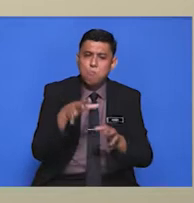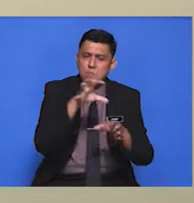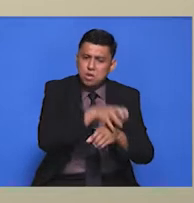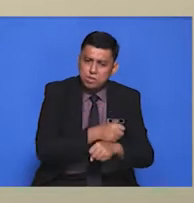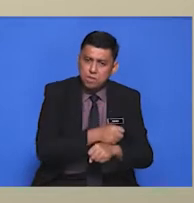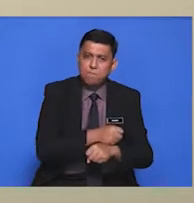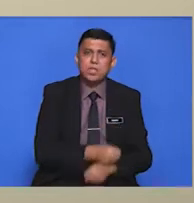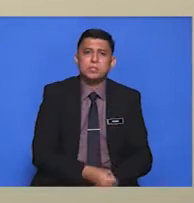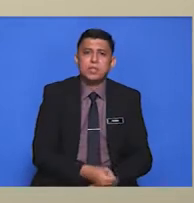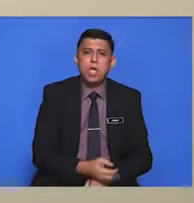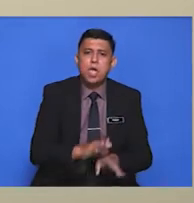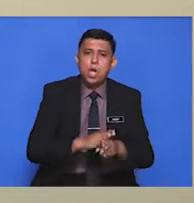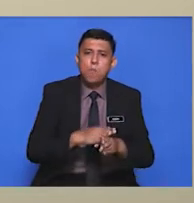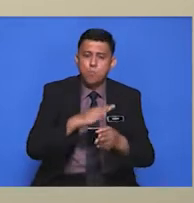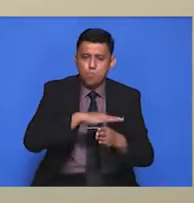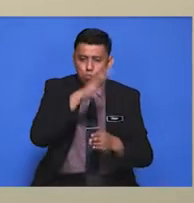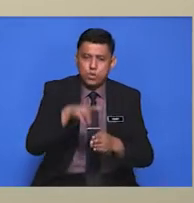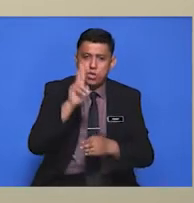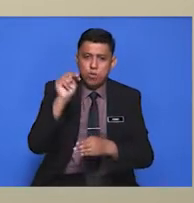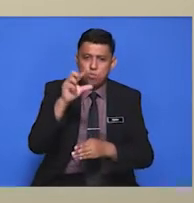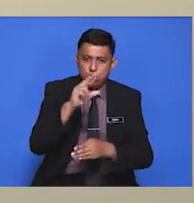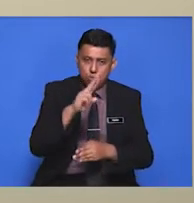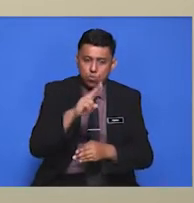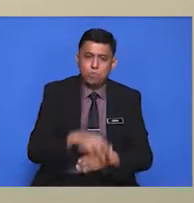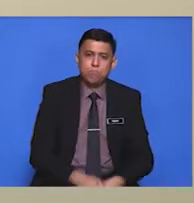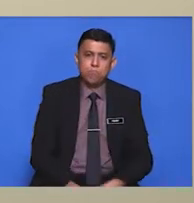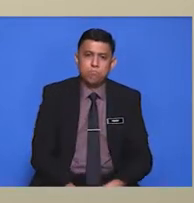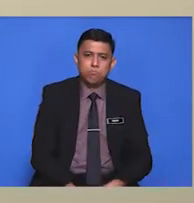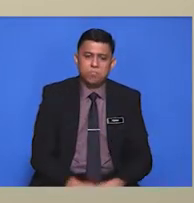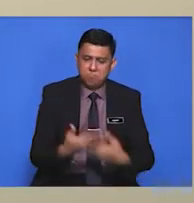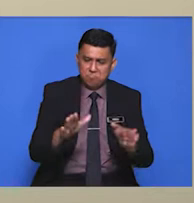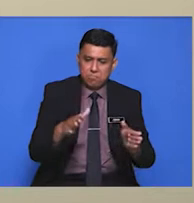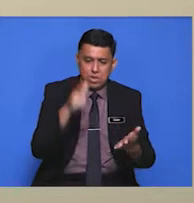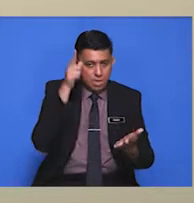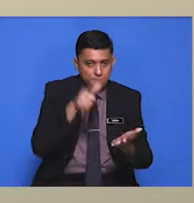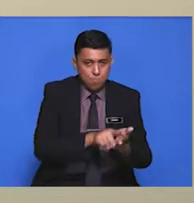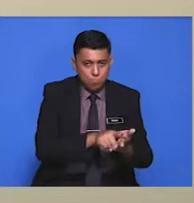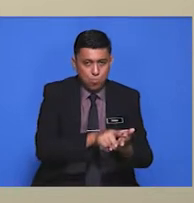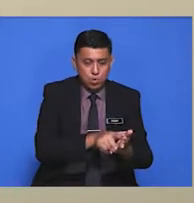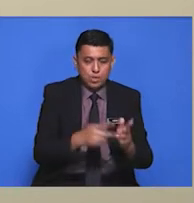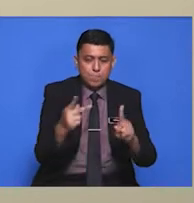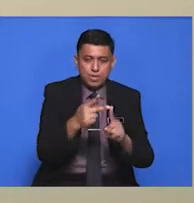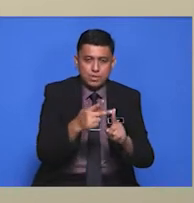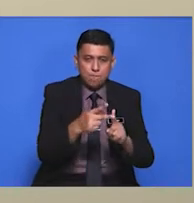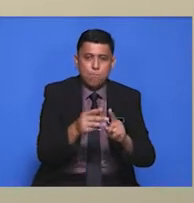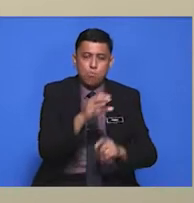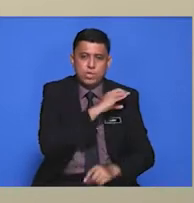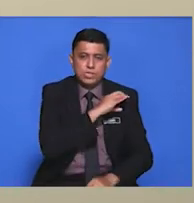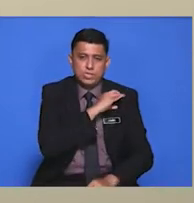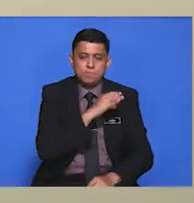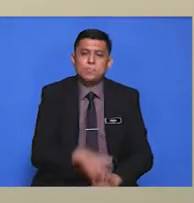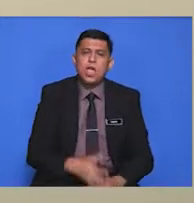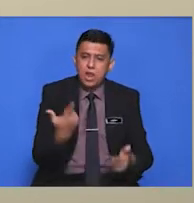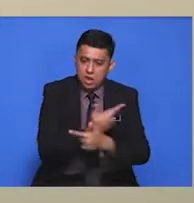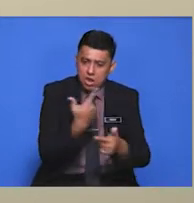Dia telah melaporkan kekejaman Tuan Binjah kepada pihak polis di samping melawan Tuan Binjah dan pengikutnya